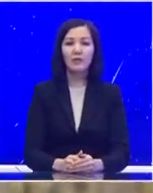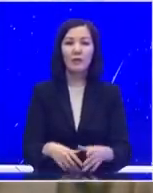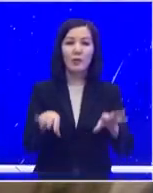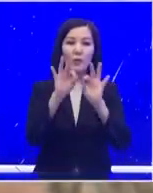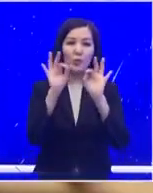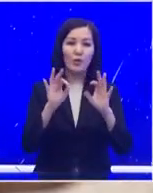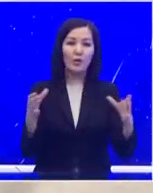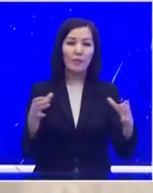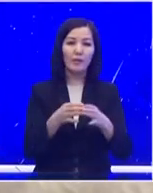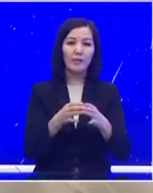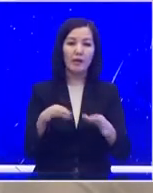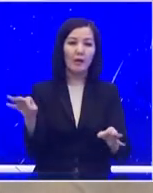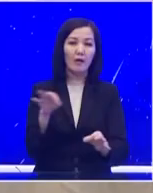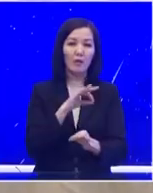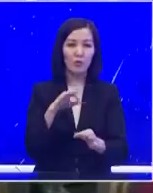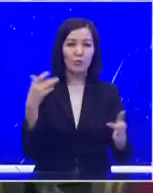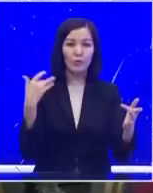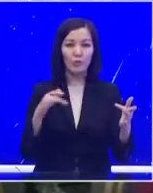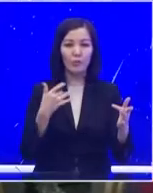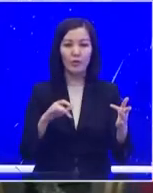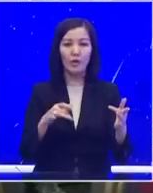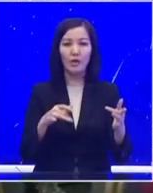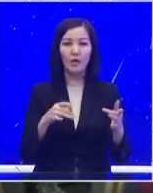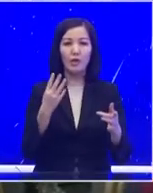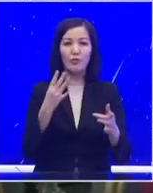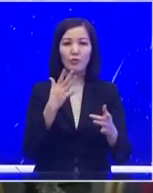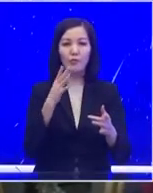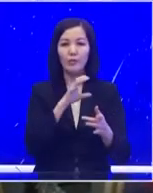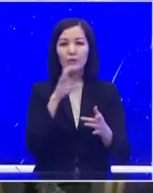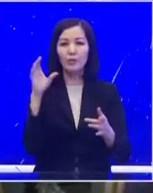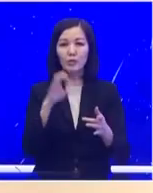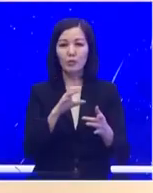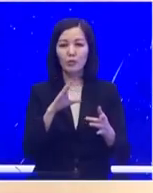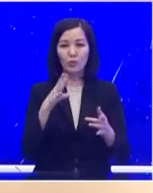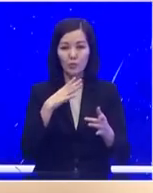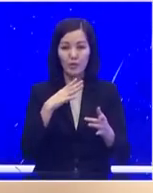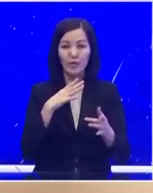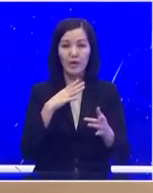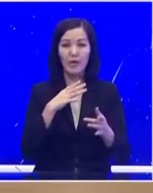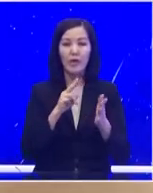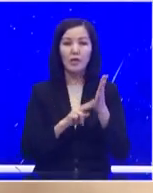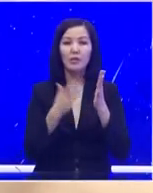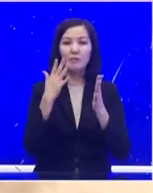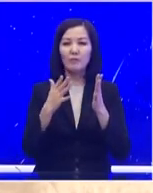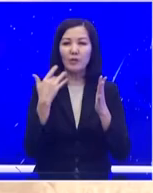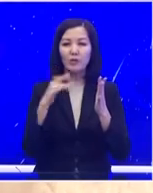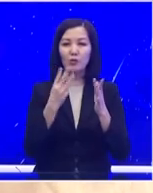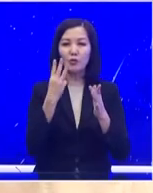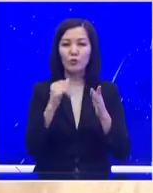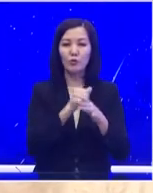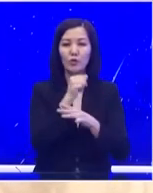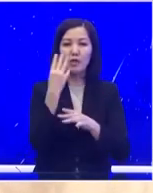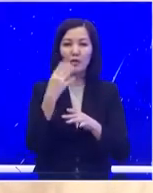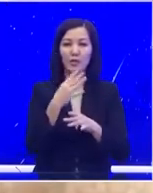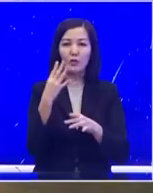Өнерпаздар домбыра мен қылқобыздың құлақ күйін келтіруге 4-5 секунд үзіліс жасап қана отырды. Сөйтіп 75 күйді 3 сағат